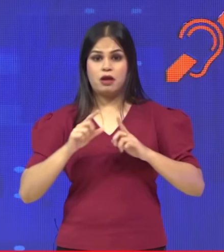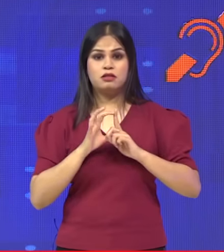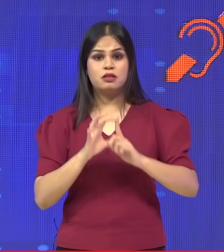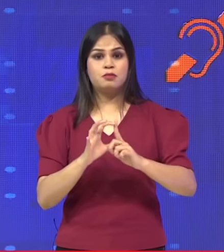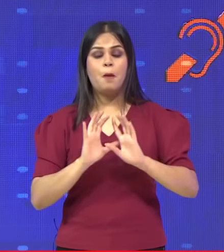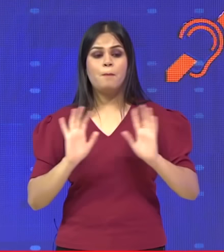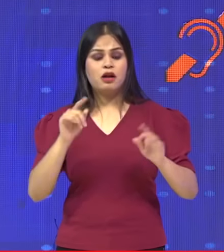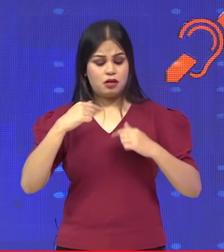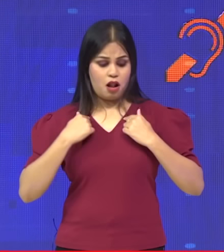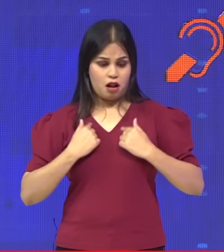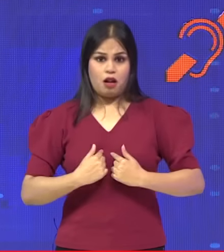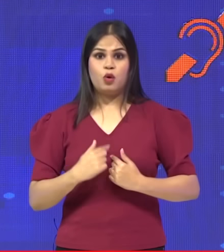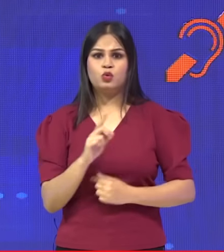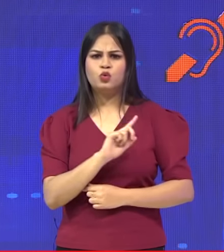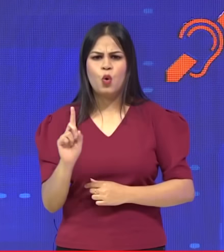चाहिए